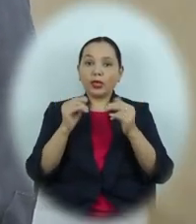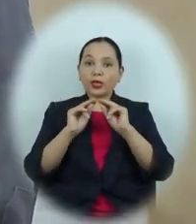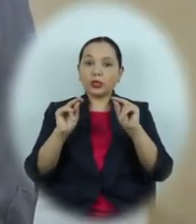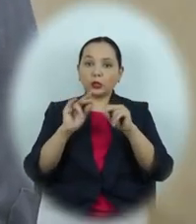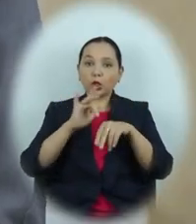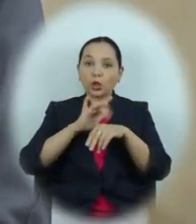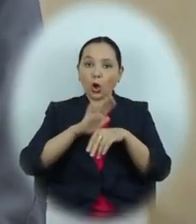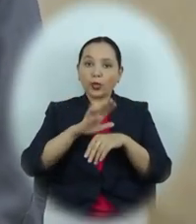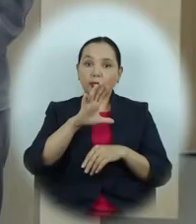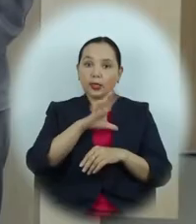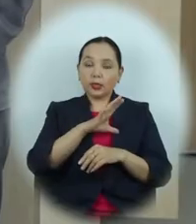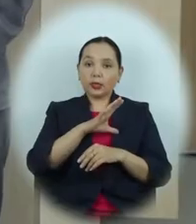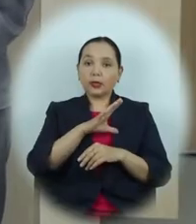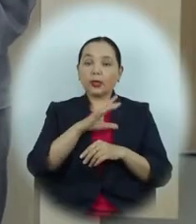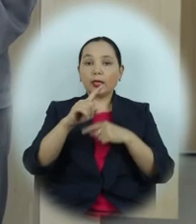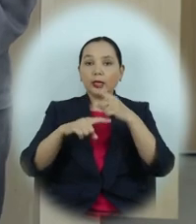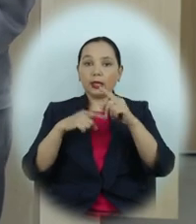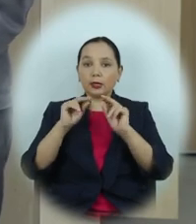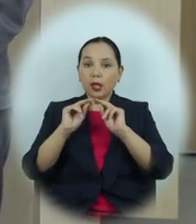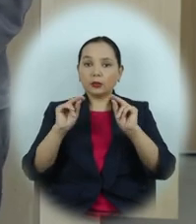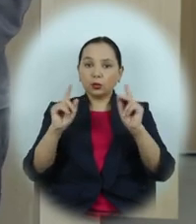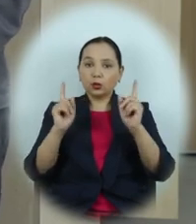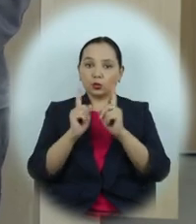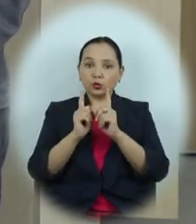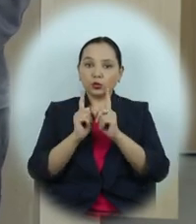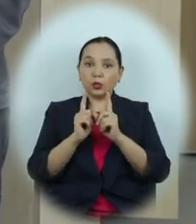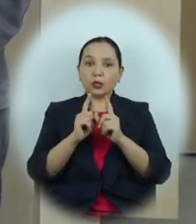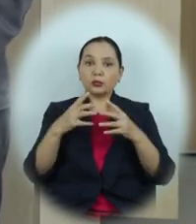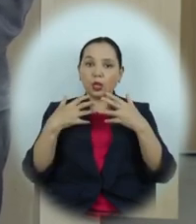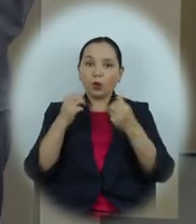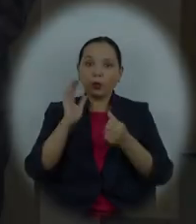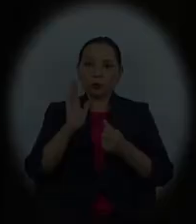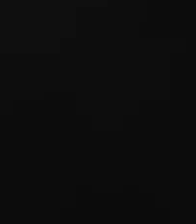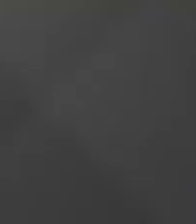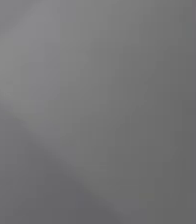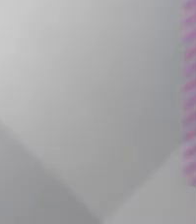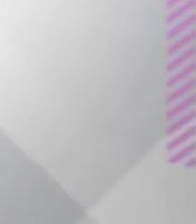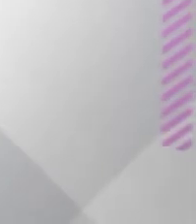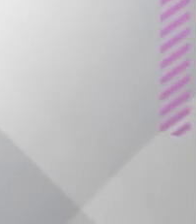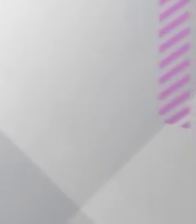darsimiz o'z nihoyasiga yetdi. Keyingi darslarda ko'rishguncha salomat bo'ling.